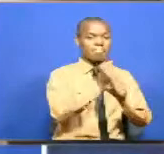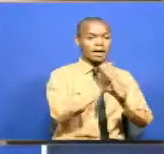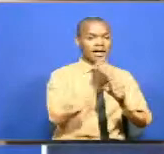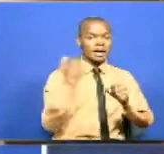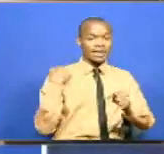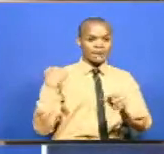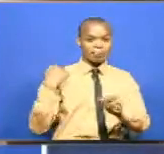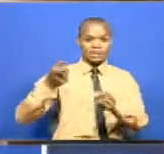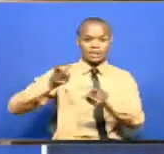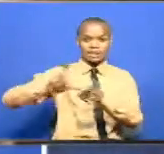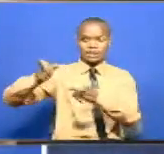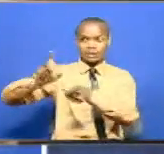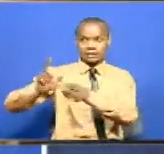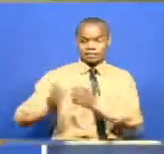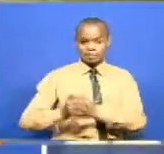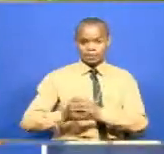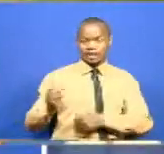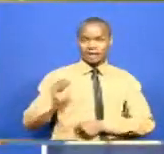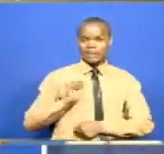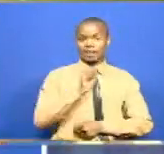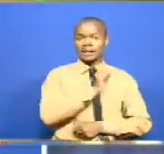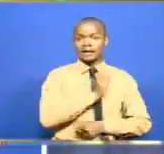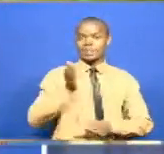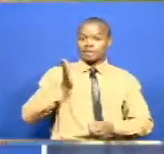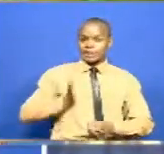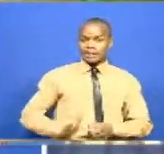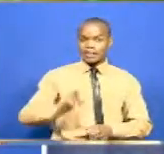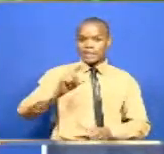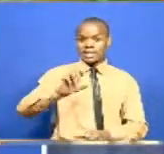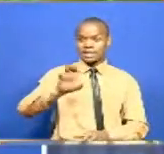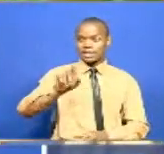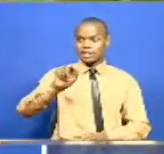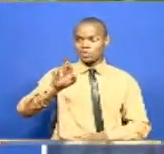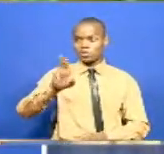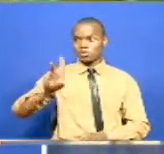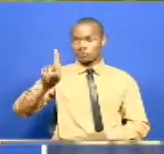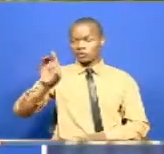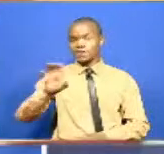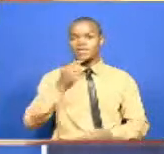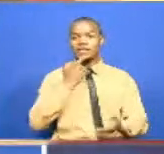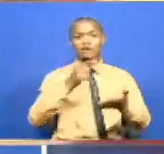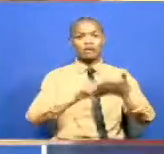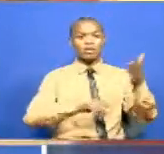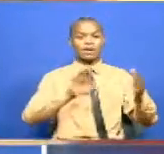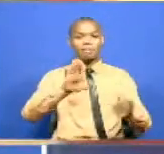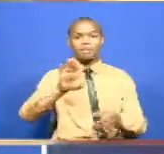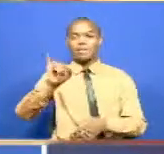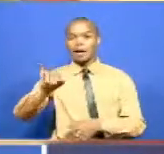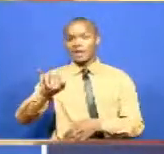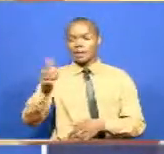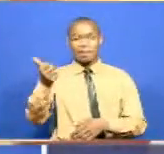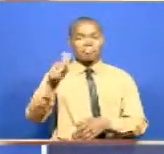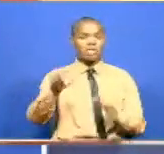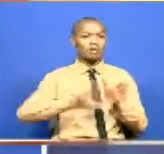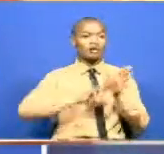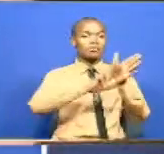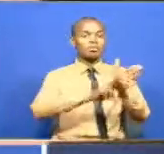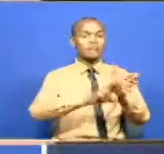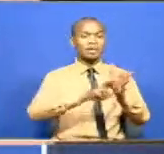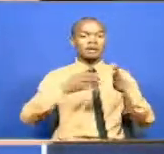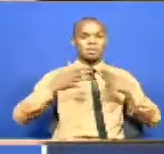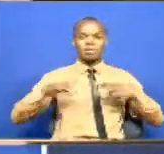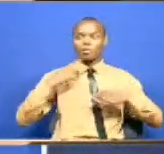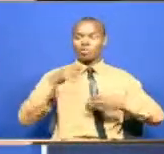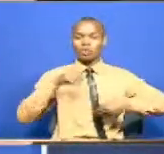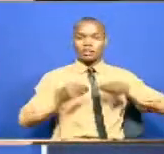Kwa upande wake, seneta mteule Gertrude Msuruve alisema ripoti ya BBI haijashughulikia uwakilishi wa watu walio na ulemavu bungeni.